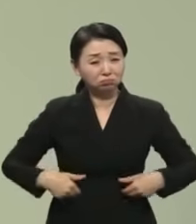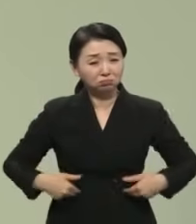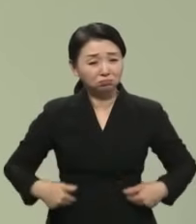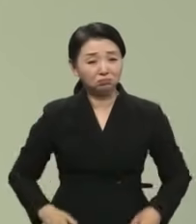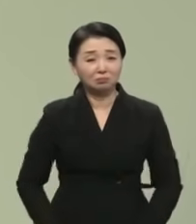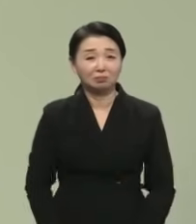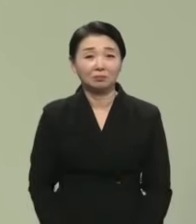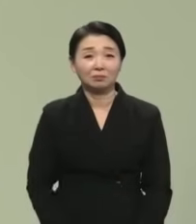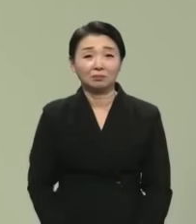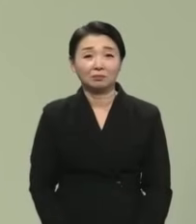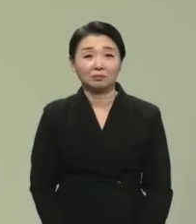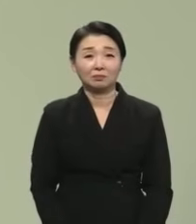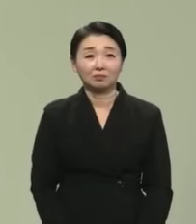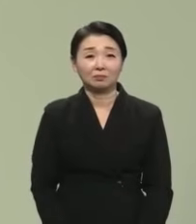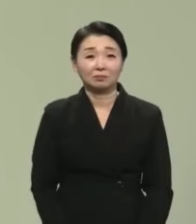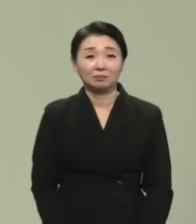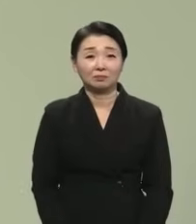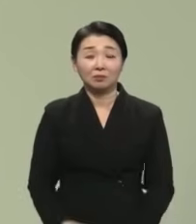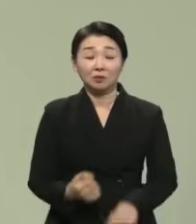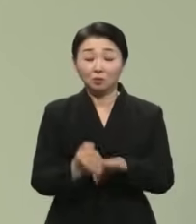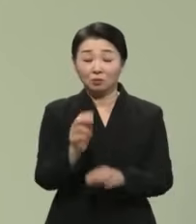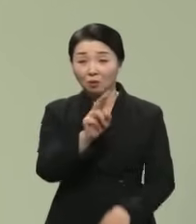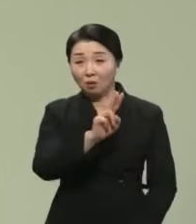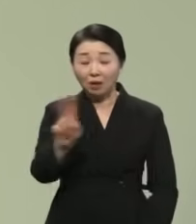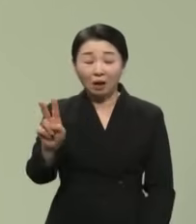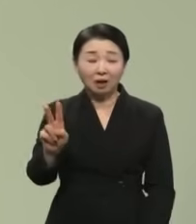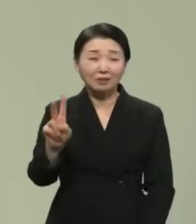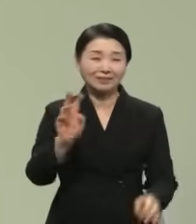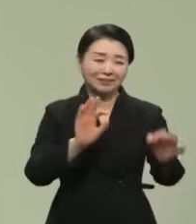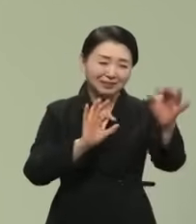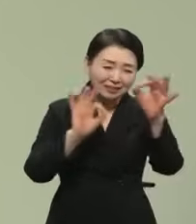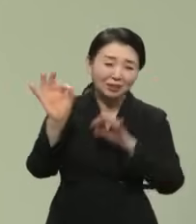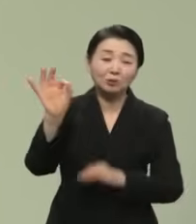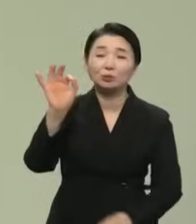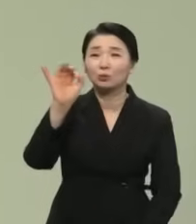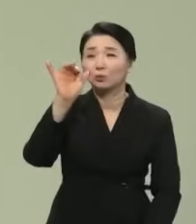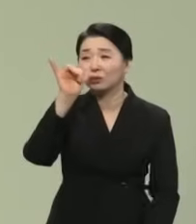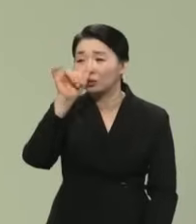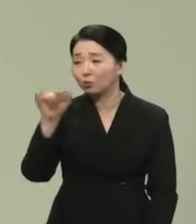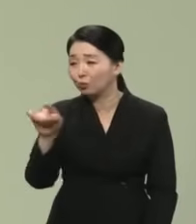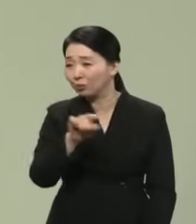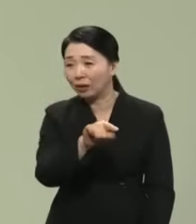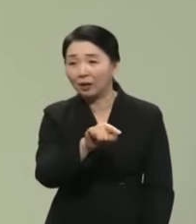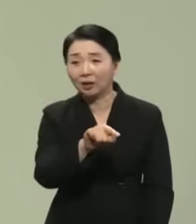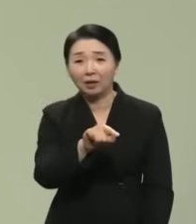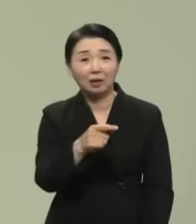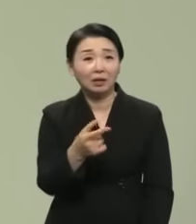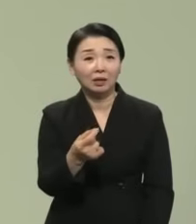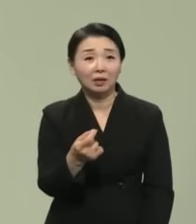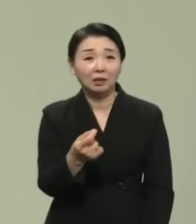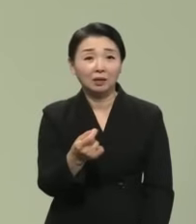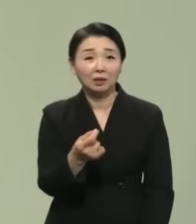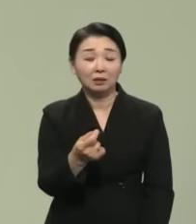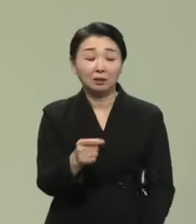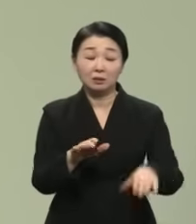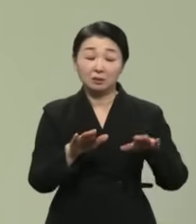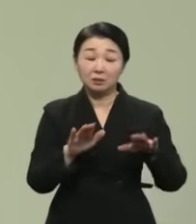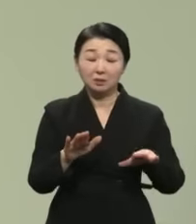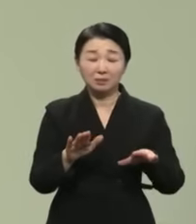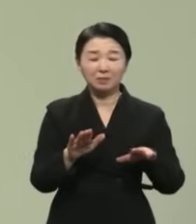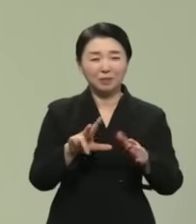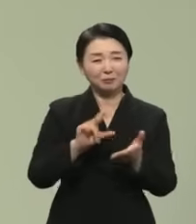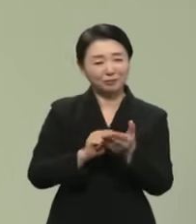비판도 있거든요 그렇기 때문에 여야가 둘 다 실수하는 부분이 충분히 있다고 생각을 합니다 그렇기 때문에 어예 지금 더 이상 끌고